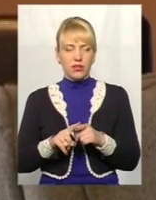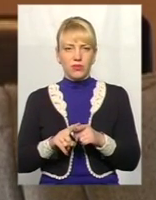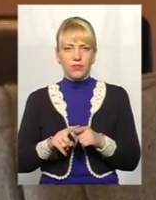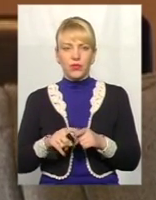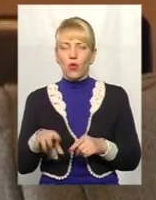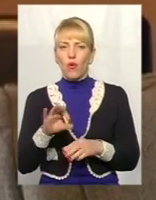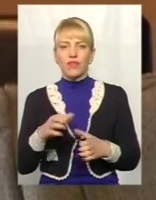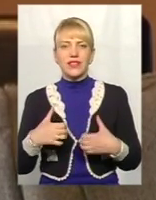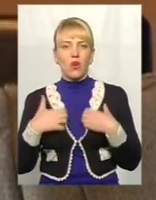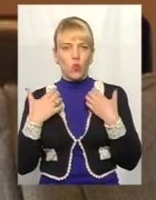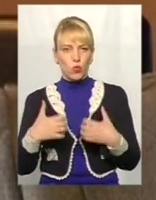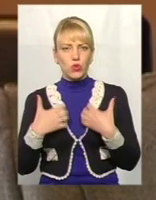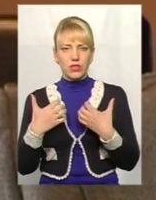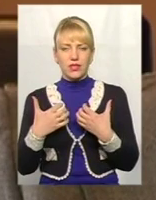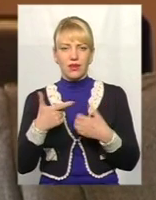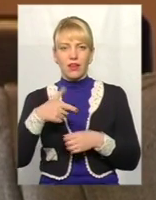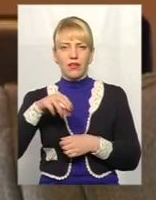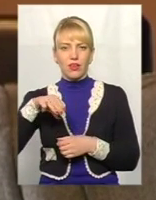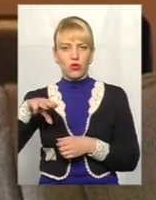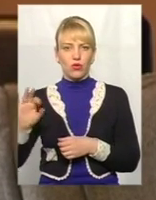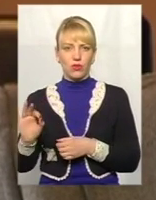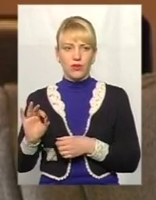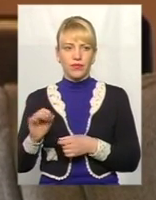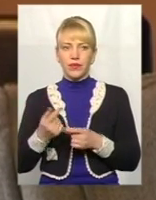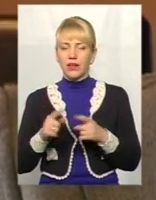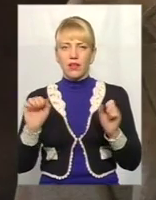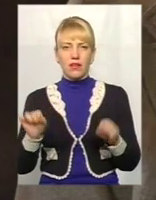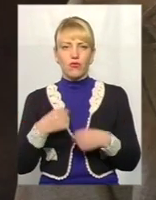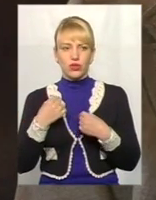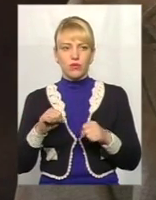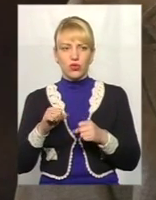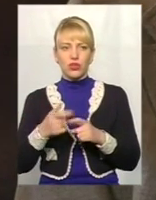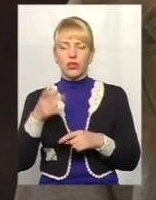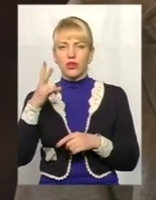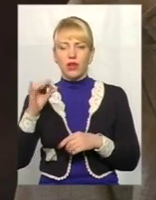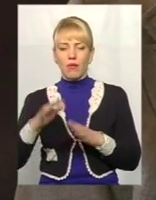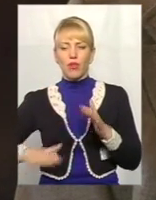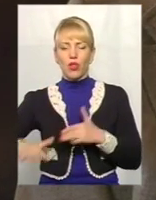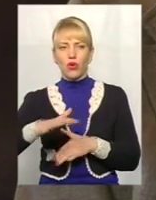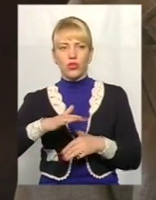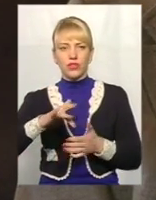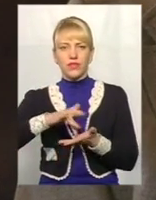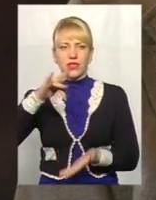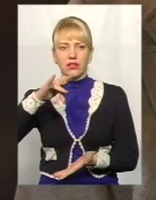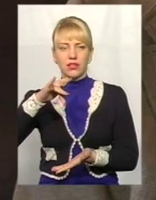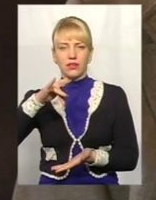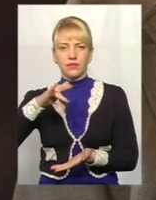всіх ужасах гетто, это невозможно. На площаді уже в центрі